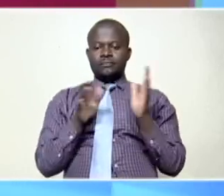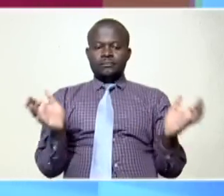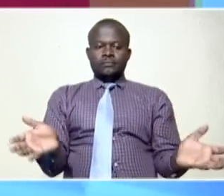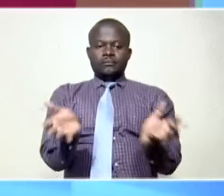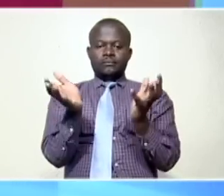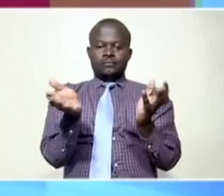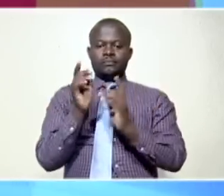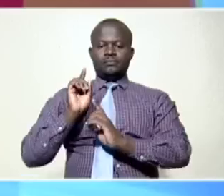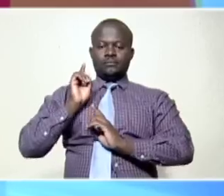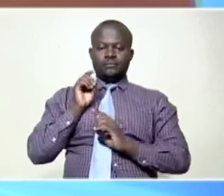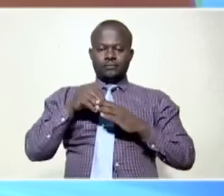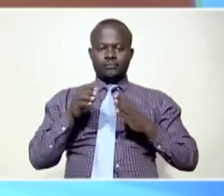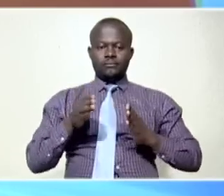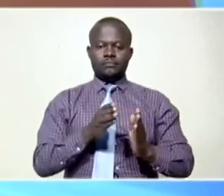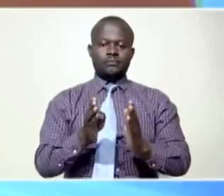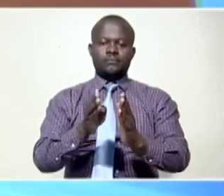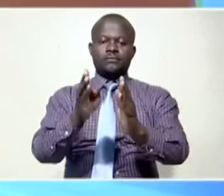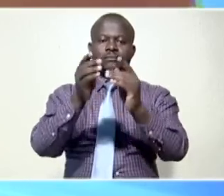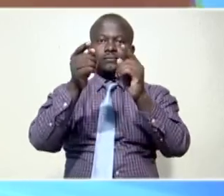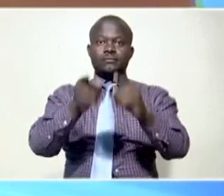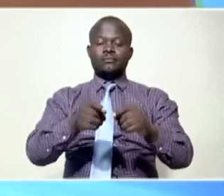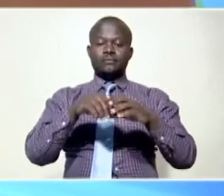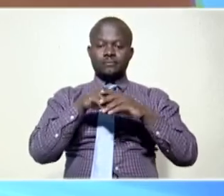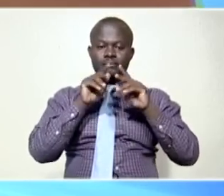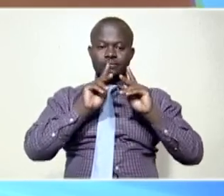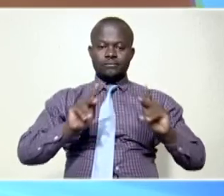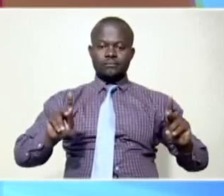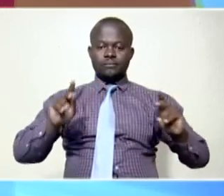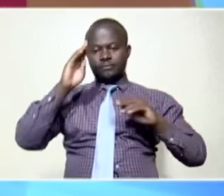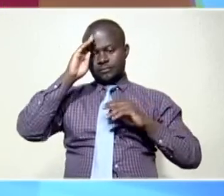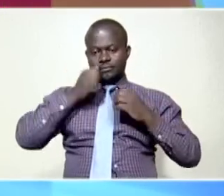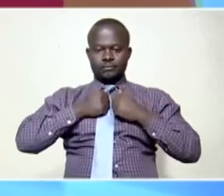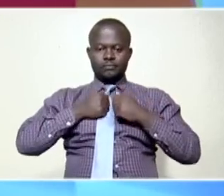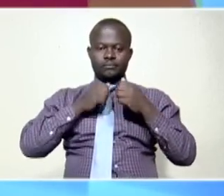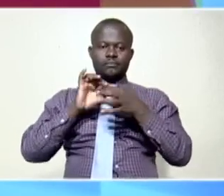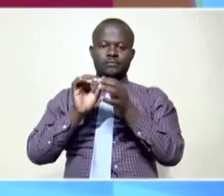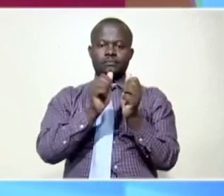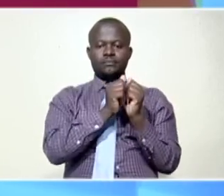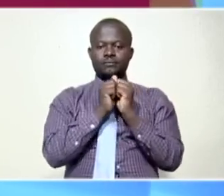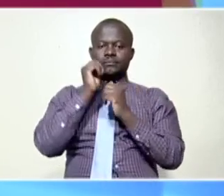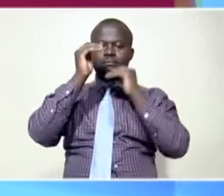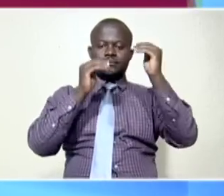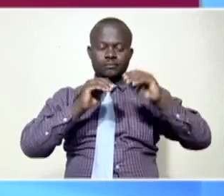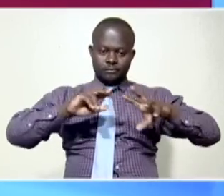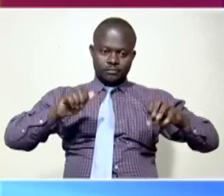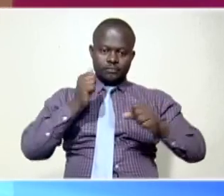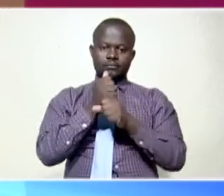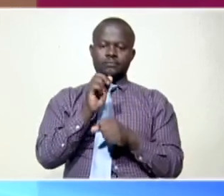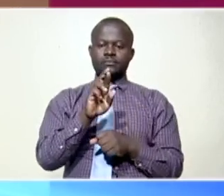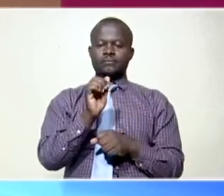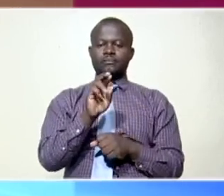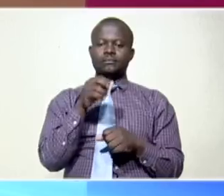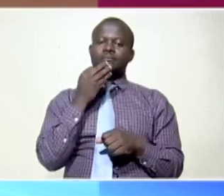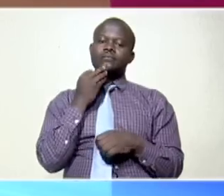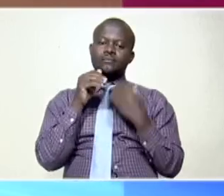y'ubukangurambaga bw'umutekano wo mu muhanda yagerayo amahoro, Polisi y'u Rwanda ifatanyije n'urwego ngenzuramikorere rura kuri wa